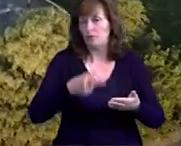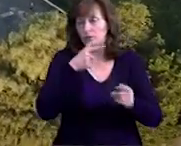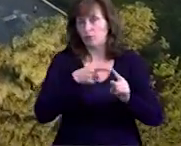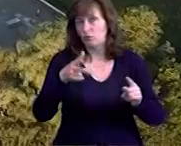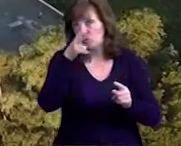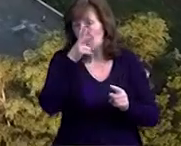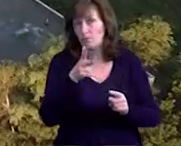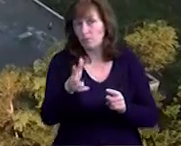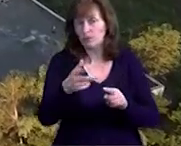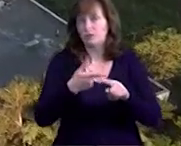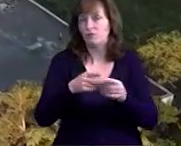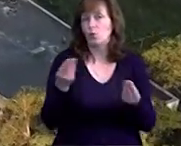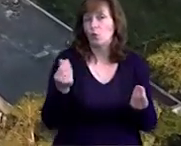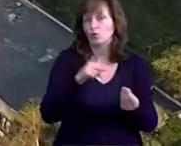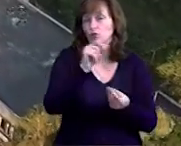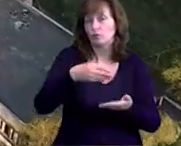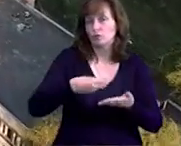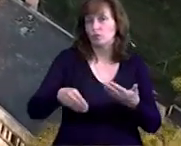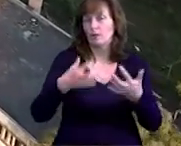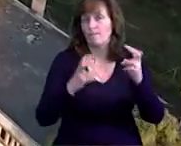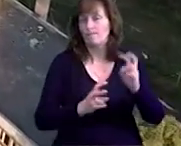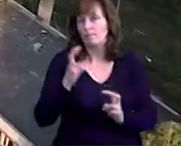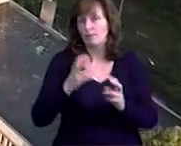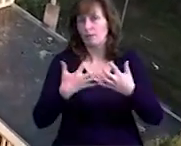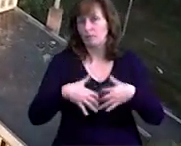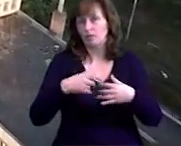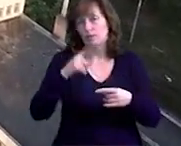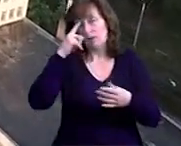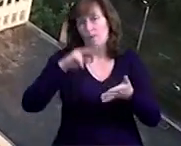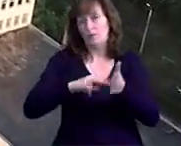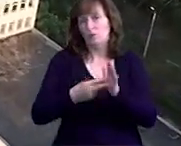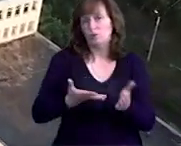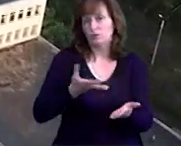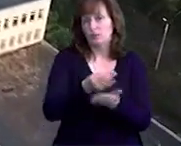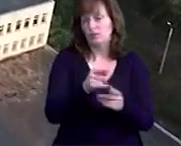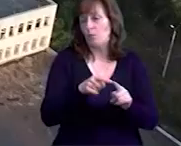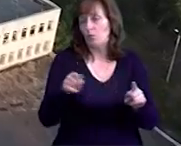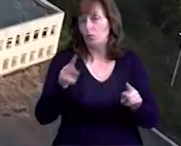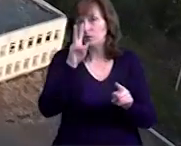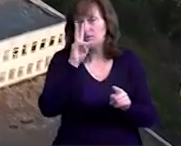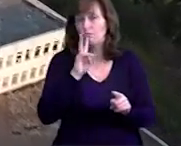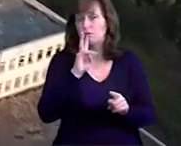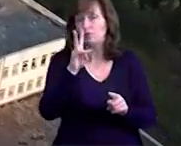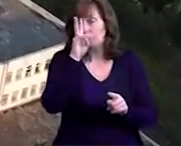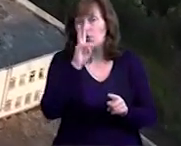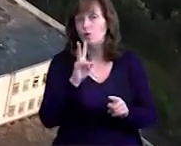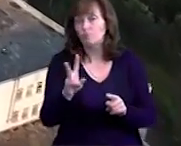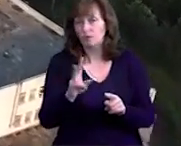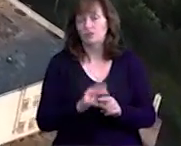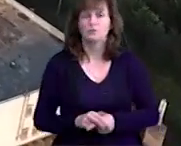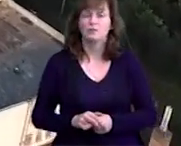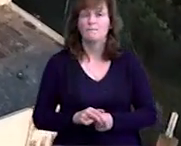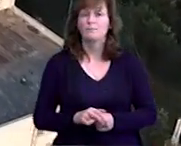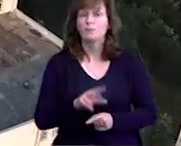Сергій Боголюбов, гроші за купівлю підприємства вони планують сплатити протягом 2 місяців. Раніше начальник управління фонду держмайна в області